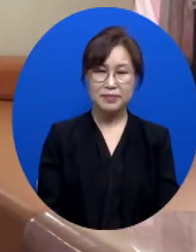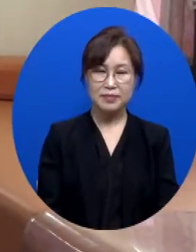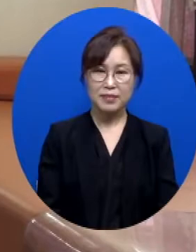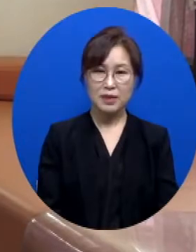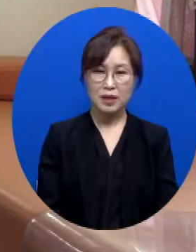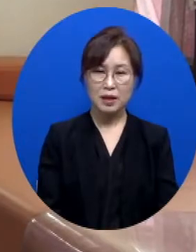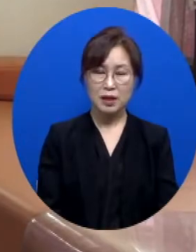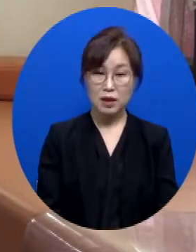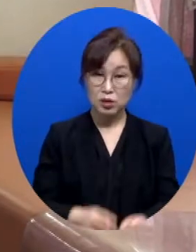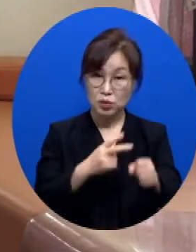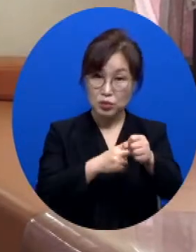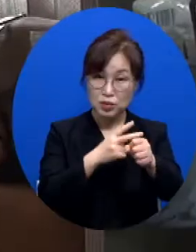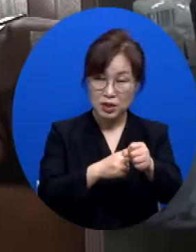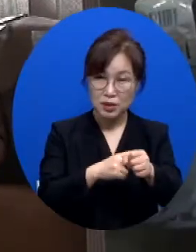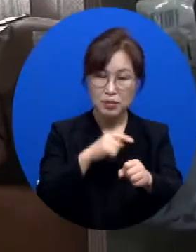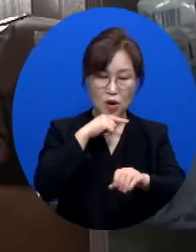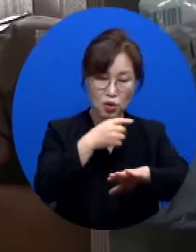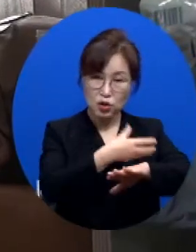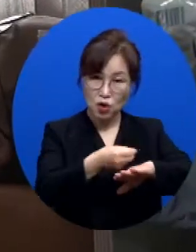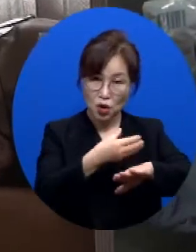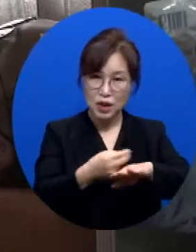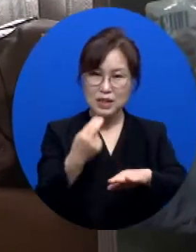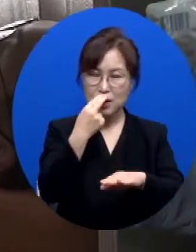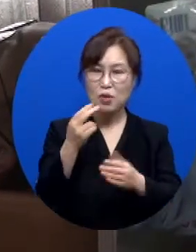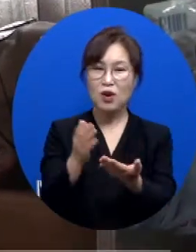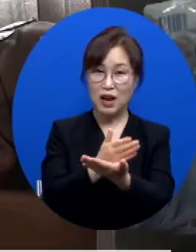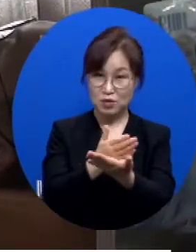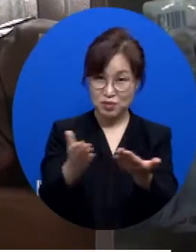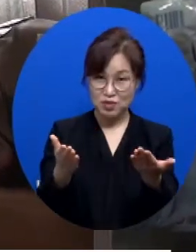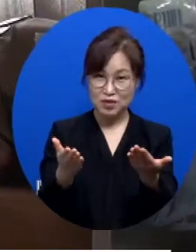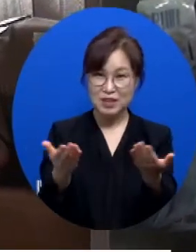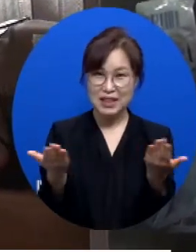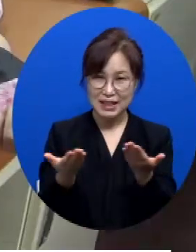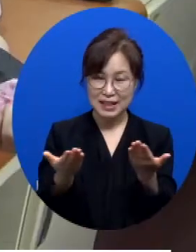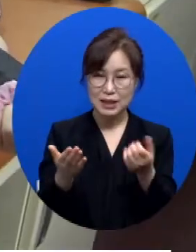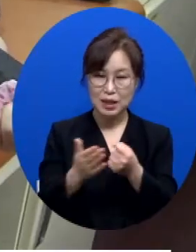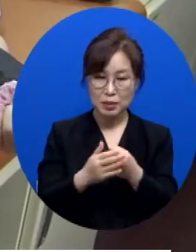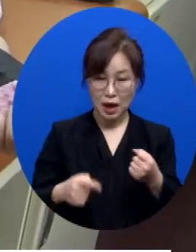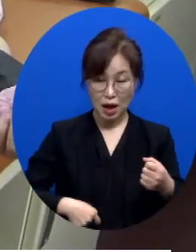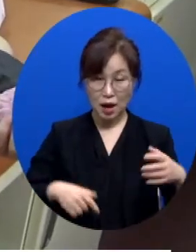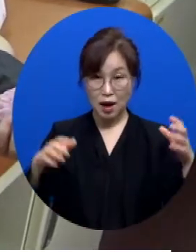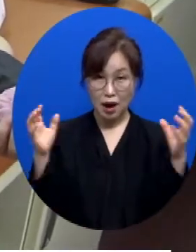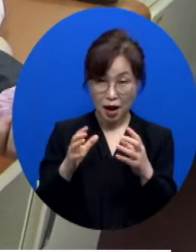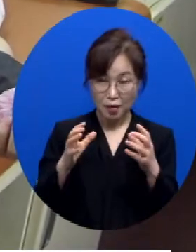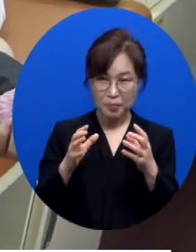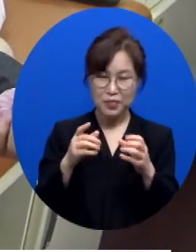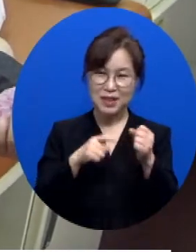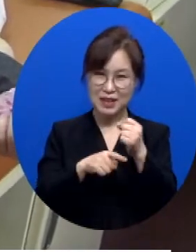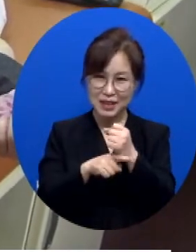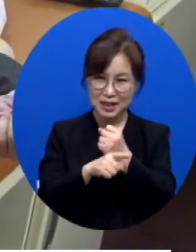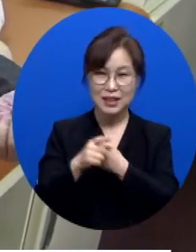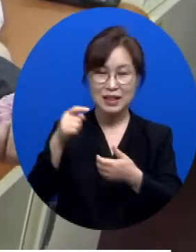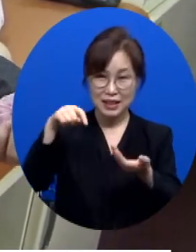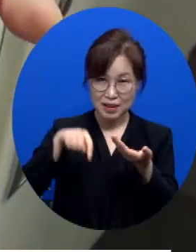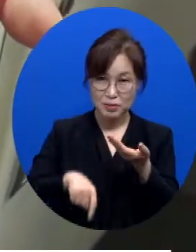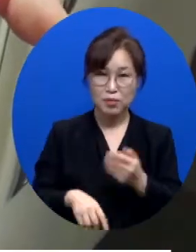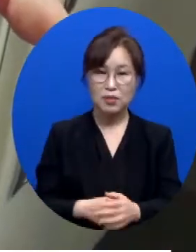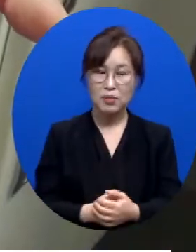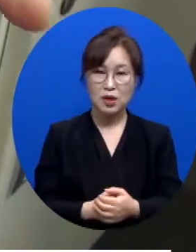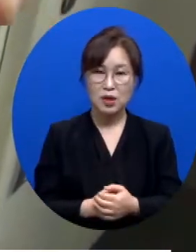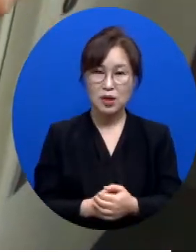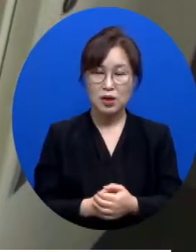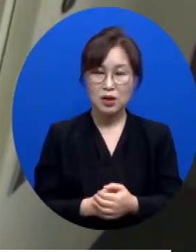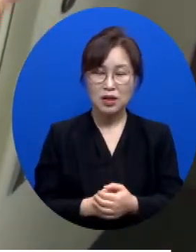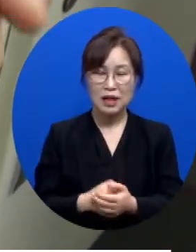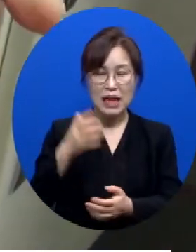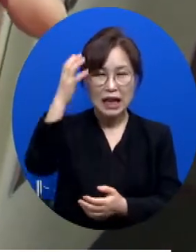교수는 헌혈이 생명을 나누는 일인 만큼 누군가와 함께 했을 때 더 의미가 깊었다고 회고합니다. 특히